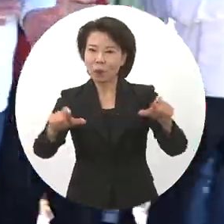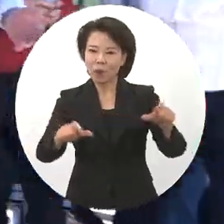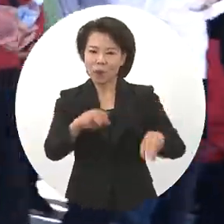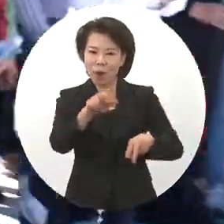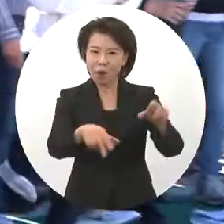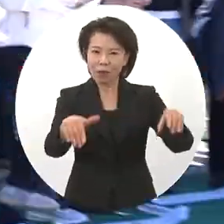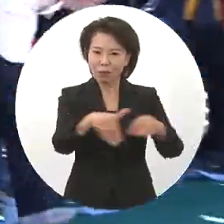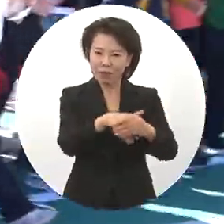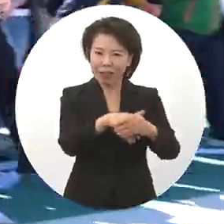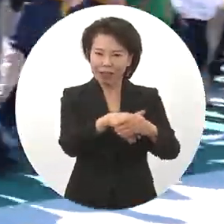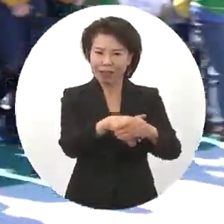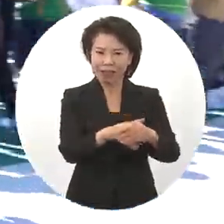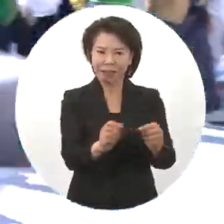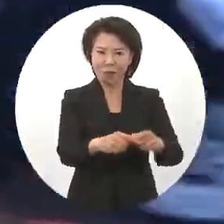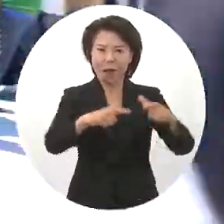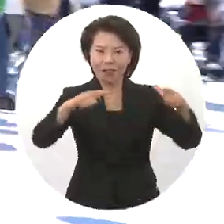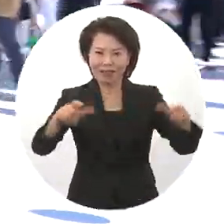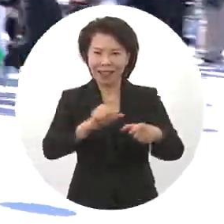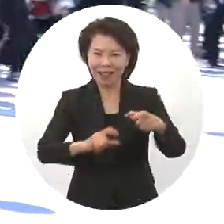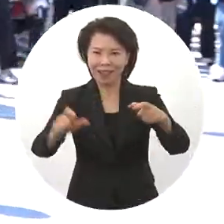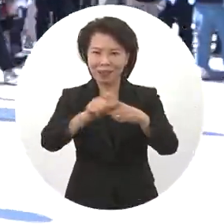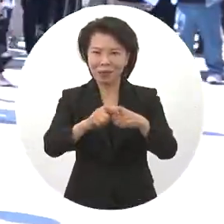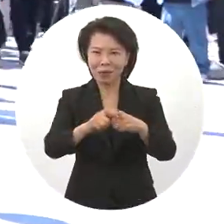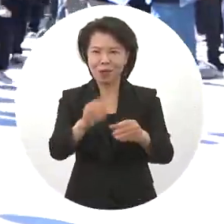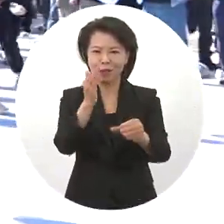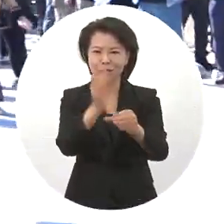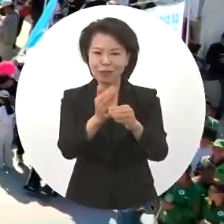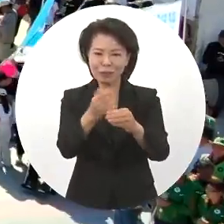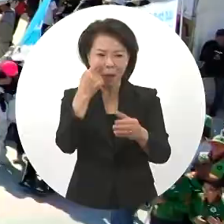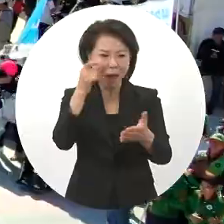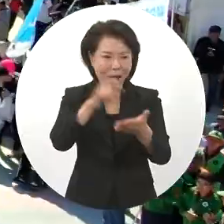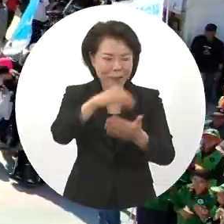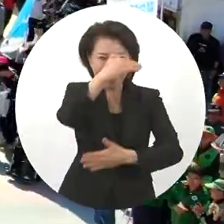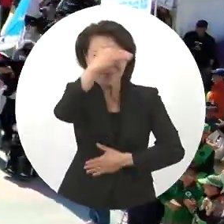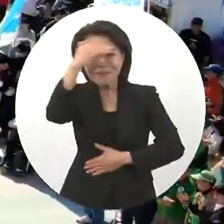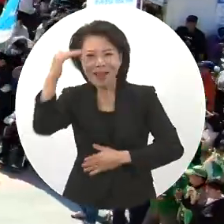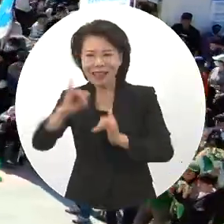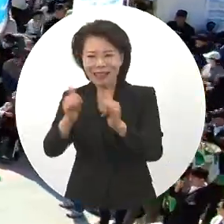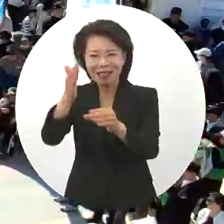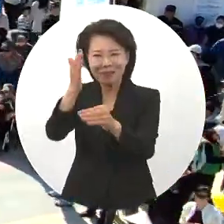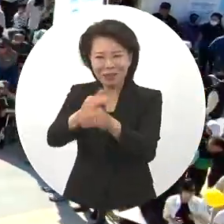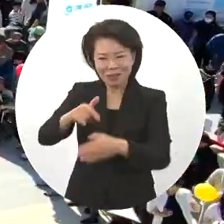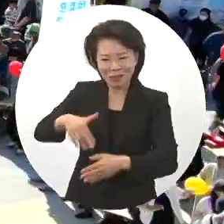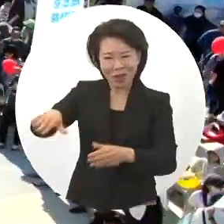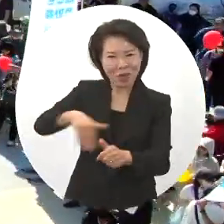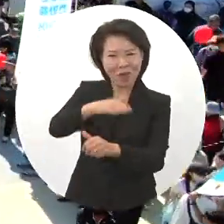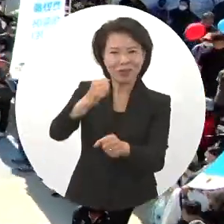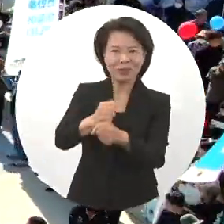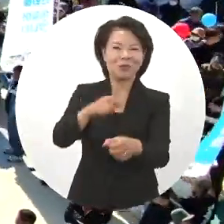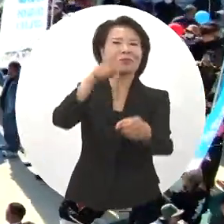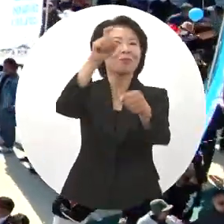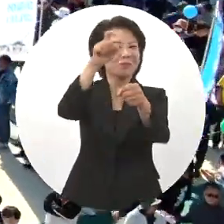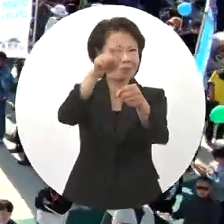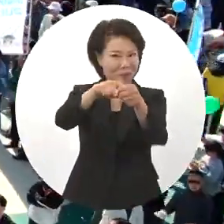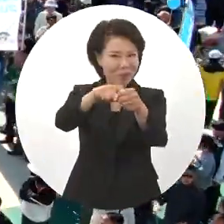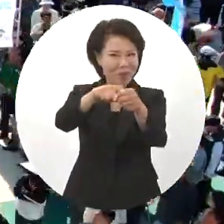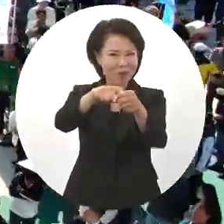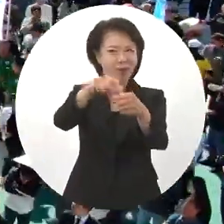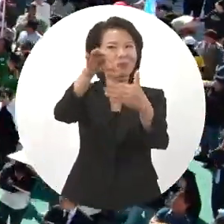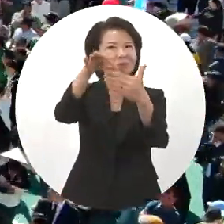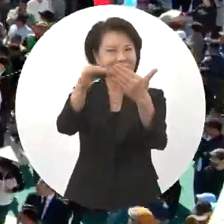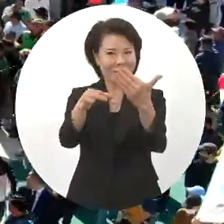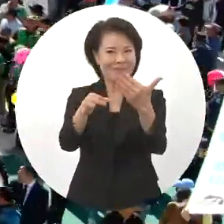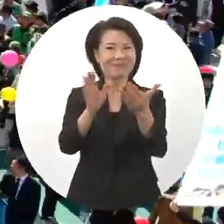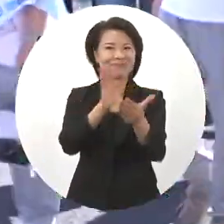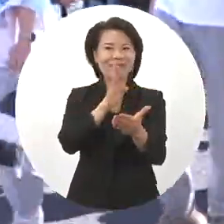걷기 문화 확산과 원도심 재발견, 탄소 중립 실천, 사람 중심 보행 환경 조성을 목표로